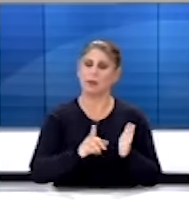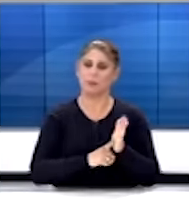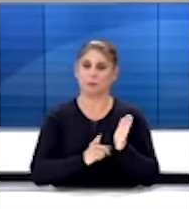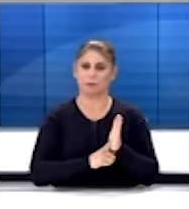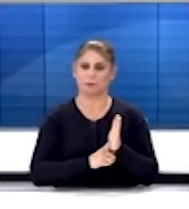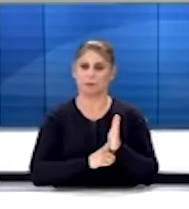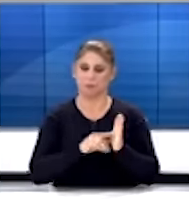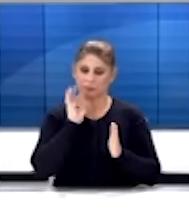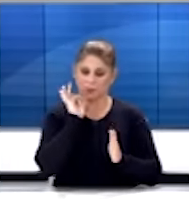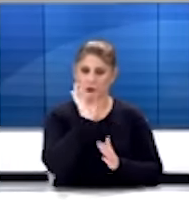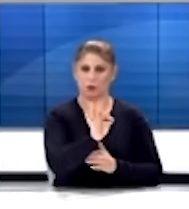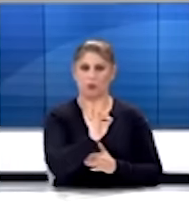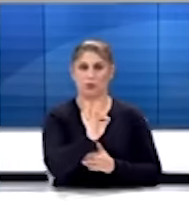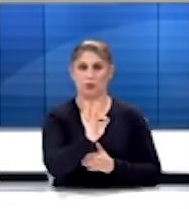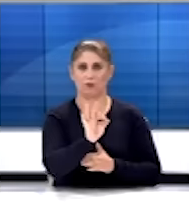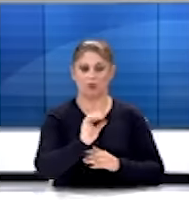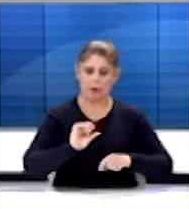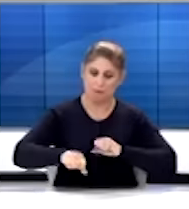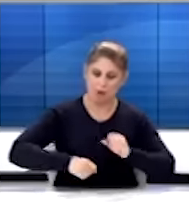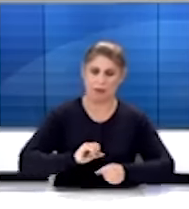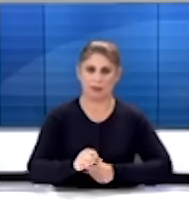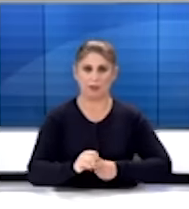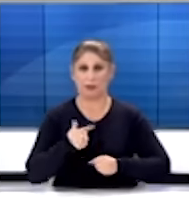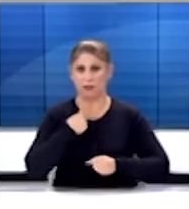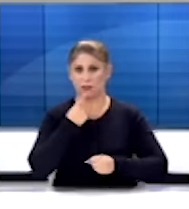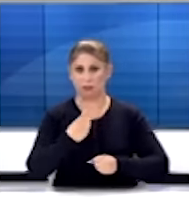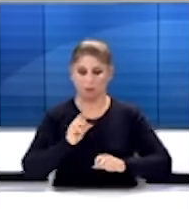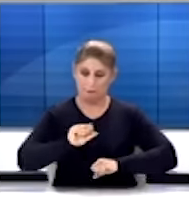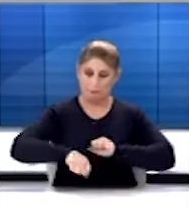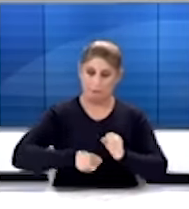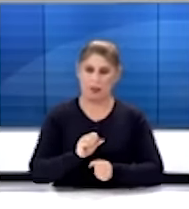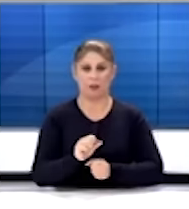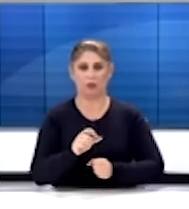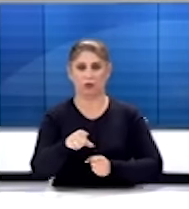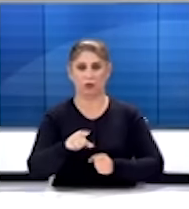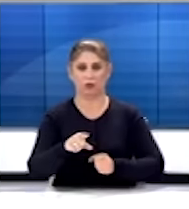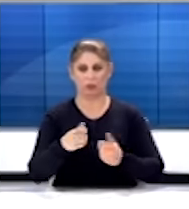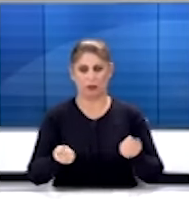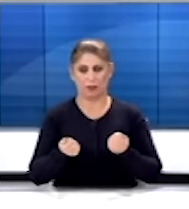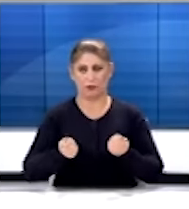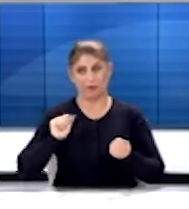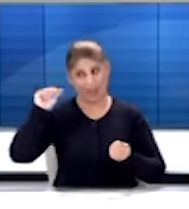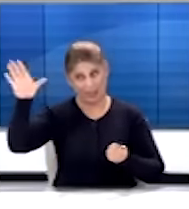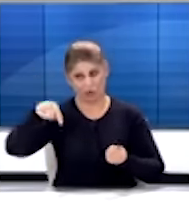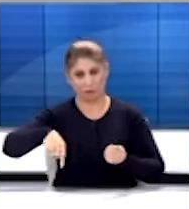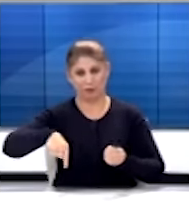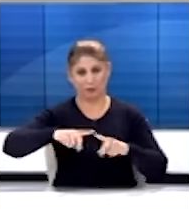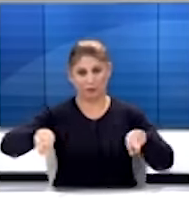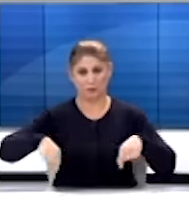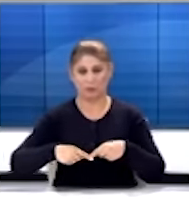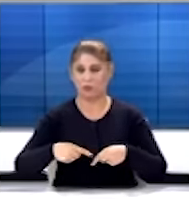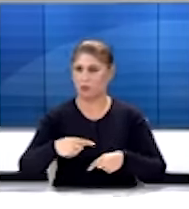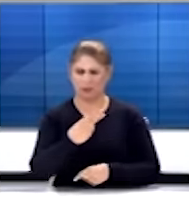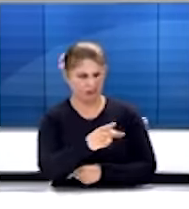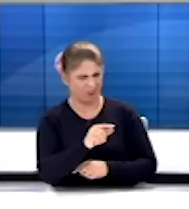πρέπει να στοχεύει και η πάλη τους. Αναφέρομαι στην πάλη των εργαζομένων, έξω από αυτή την αίθουσα δηλαδή. Η δικιά